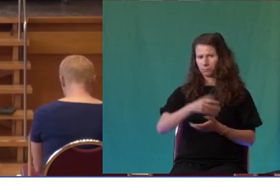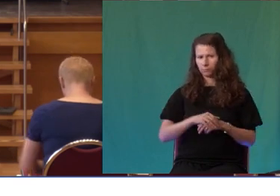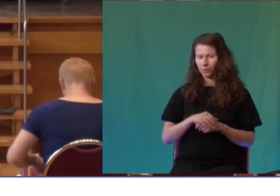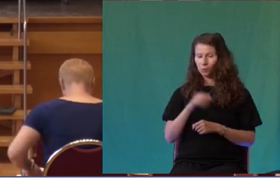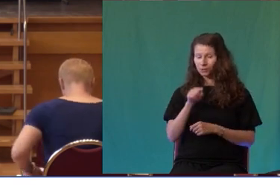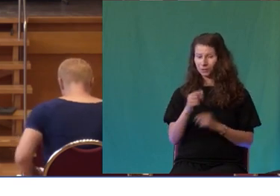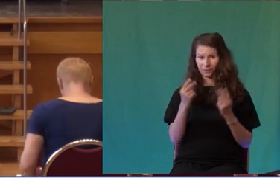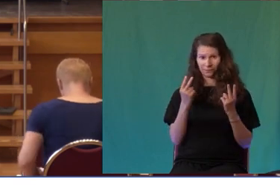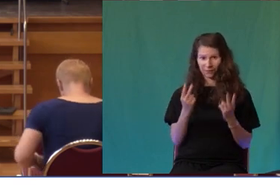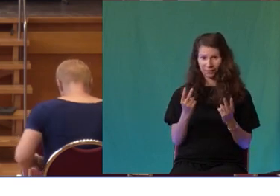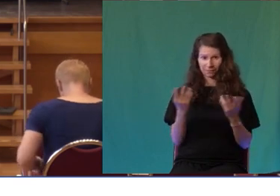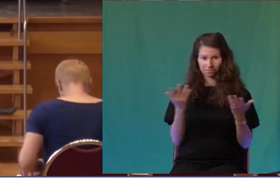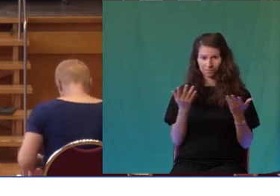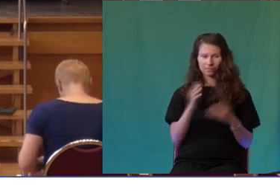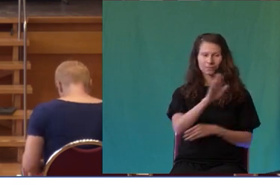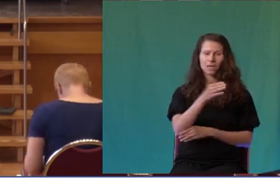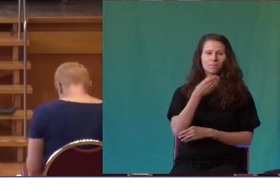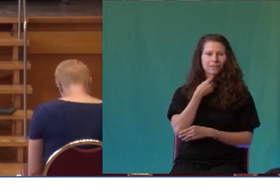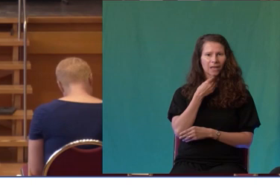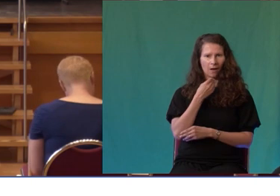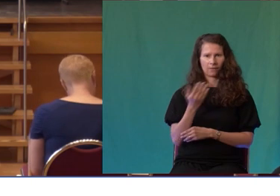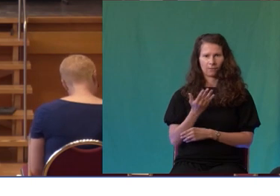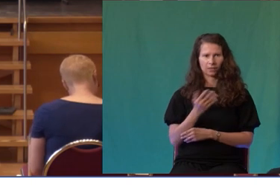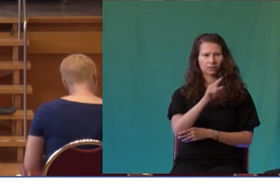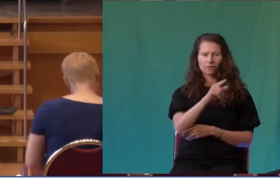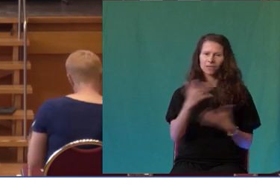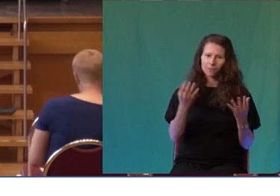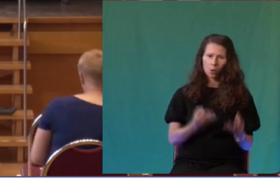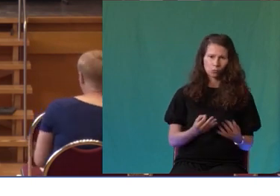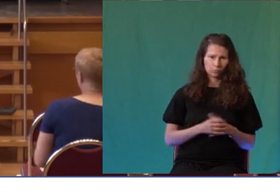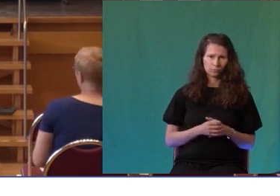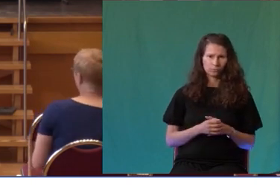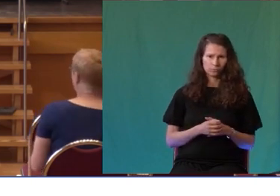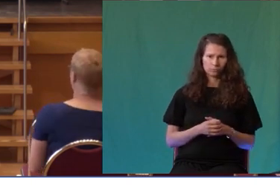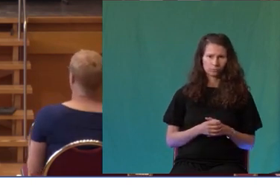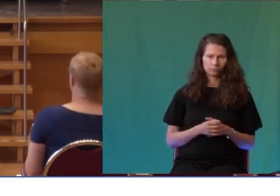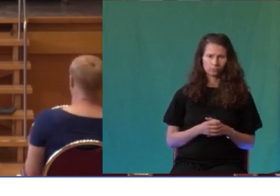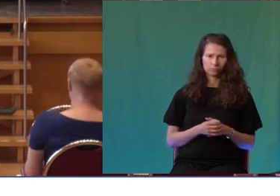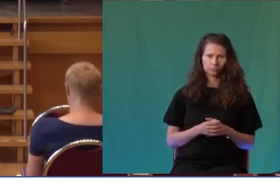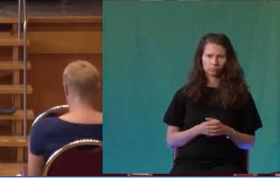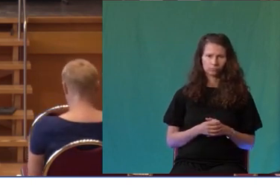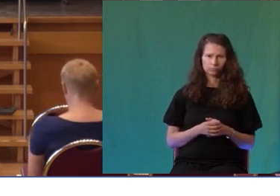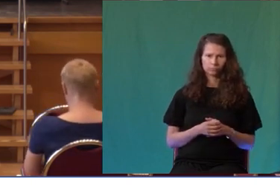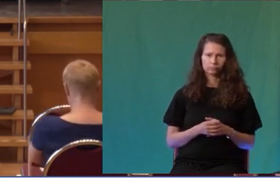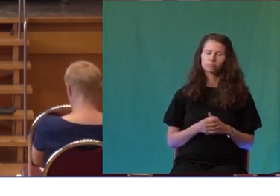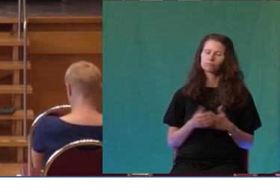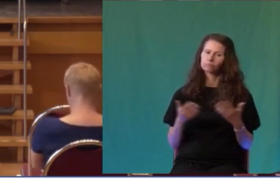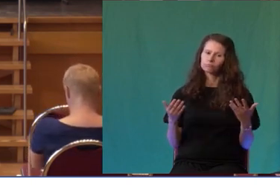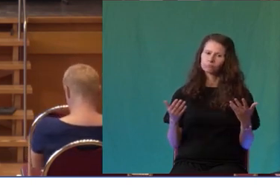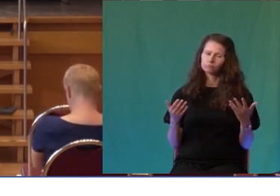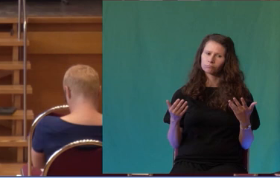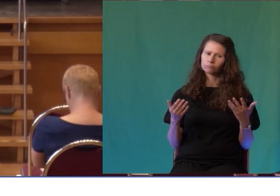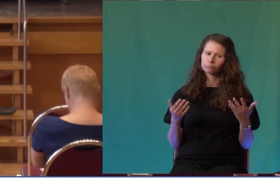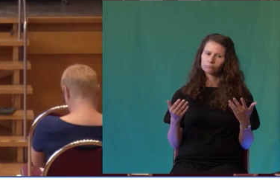im Gespräch ist immer was ist der Bedarf was braucht jemand und darum geht es dann auch und um die Frage hat jemand